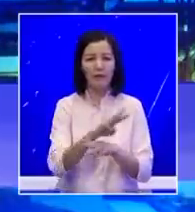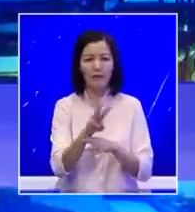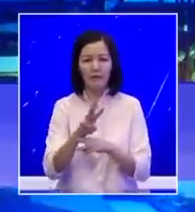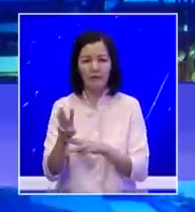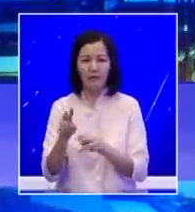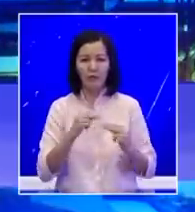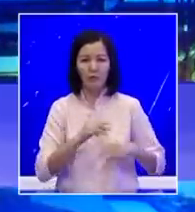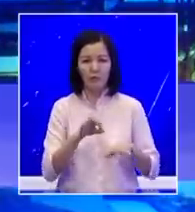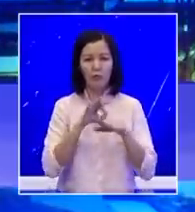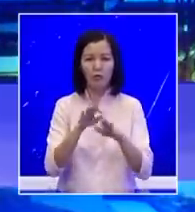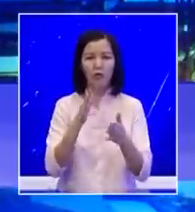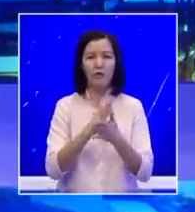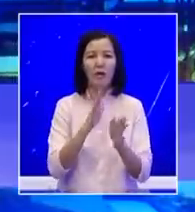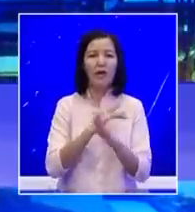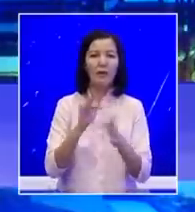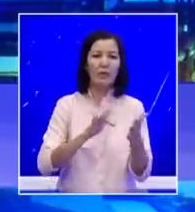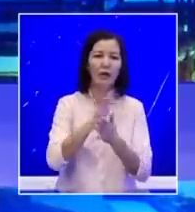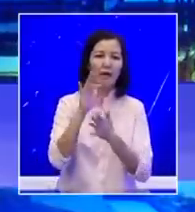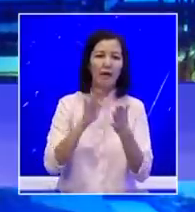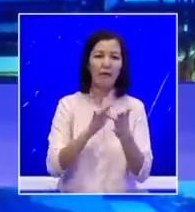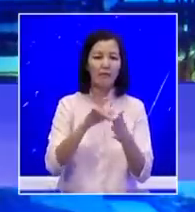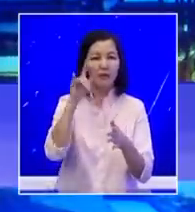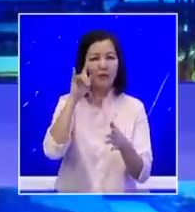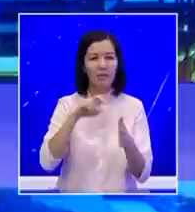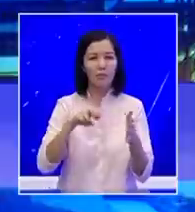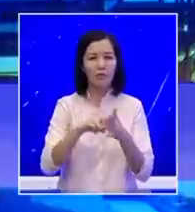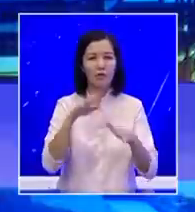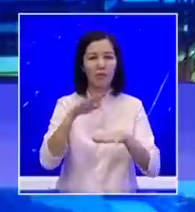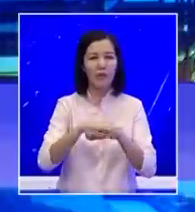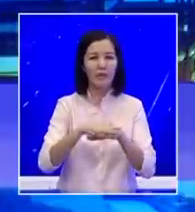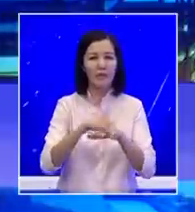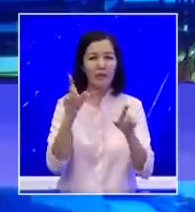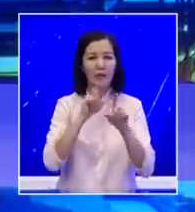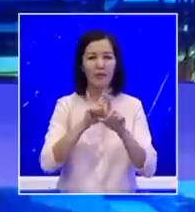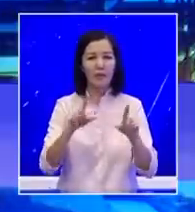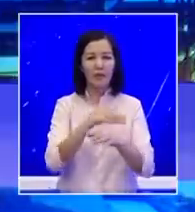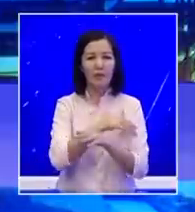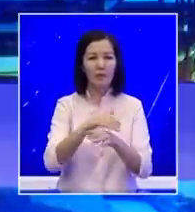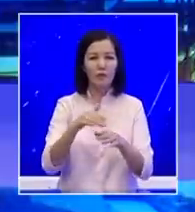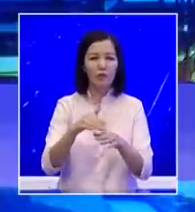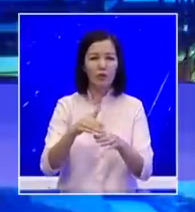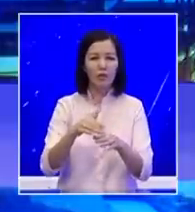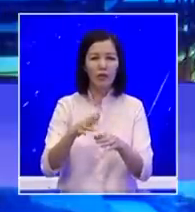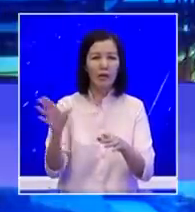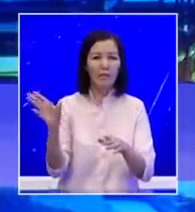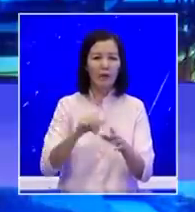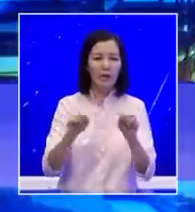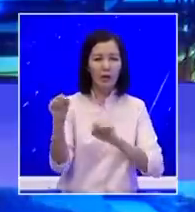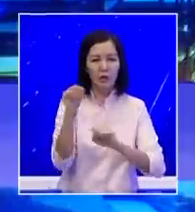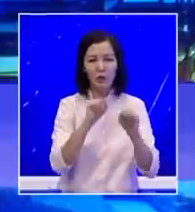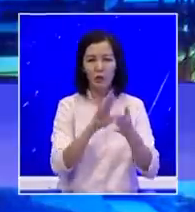дезинфекциялық жұмыстары жүргізіліп жатыр. Қапшағай қаласының өзінде Қазпошта, банк сынды мекеме маңы, көшелер мен жол жиектері